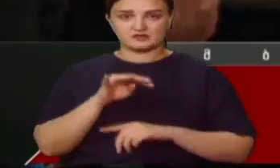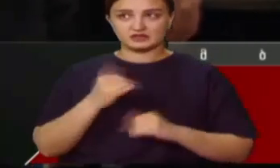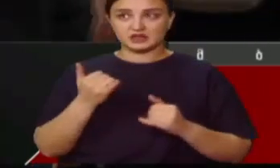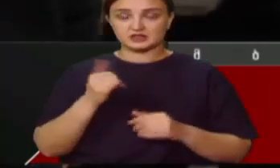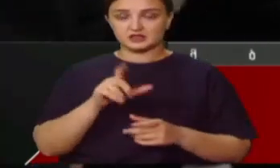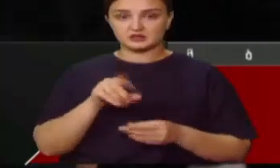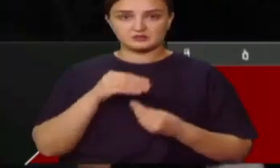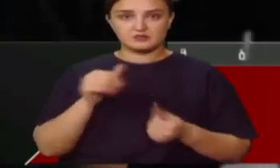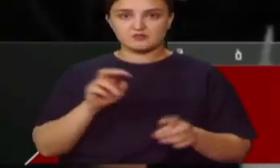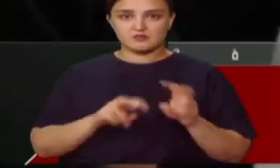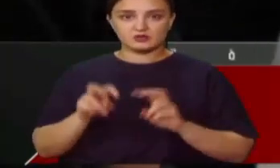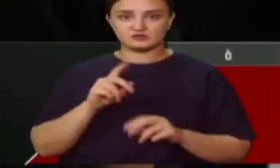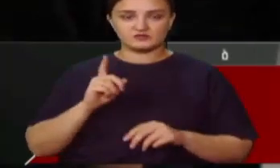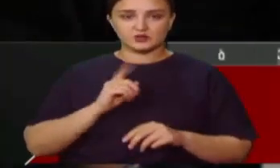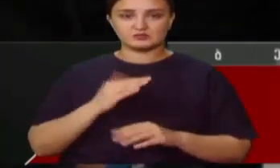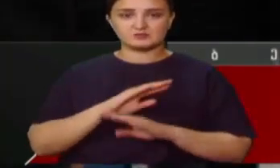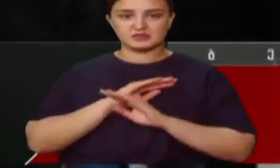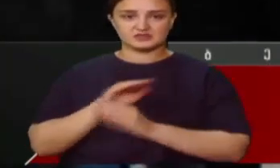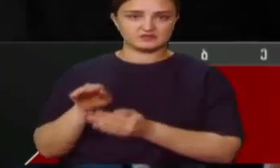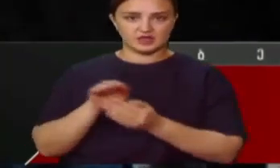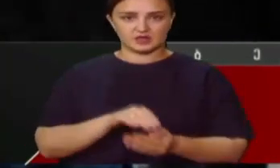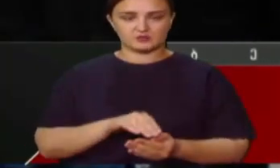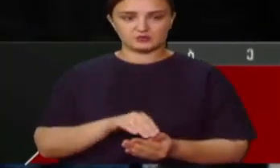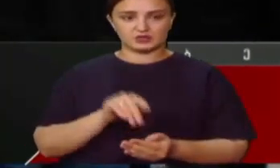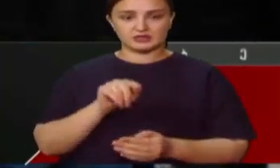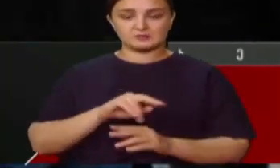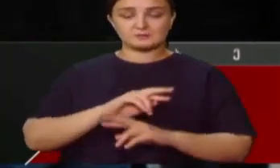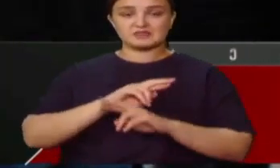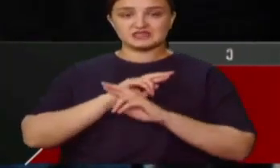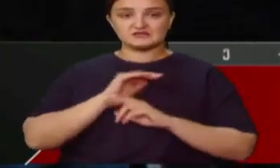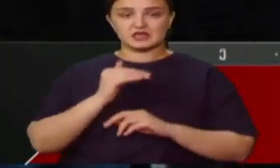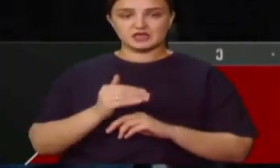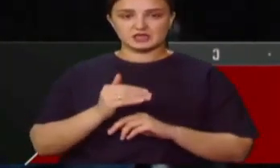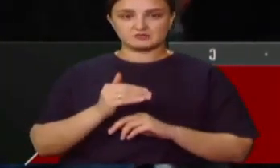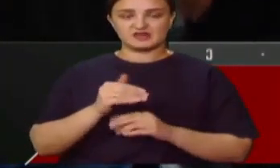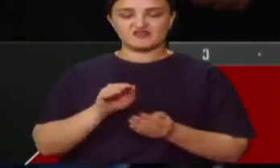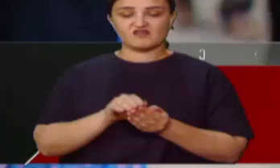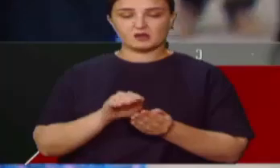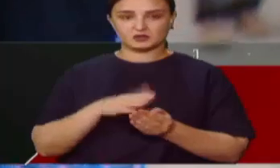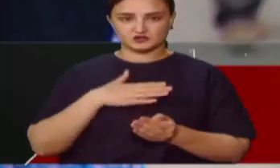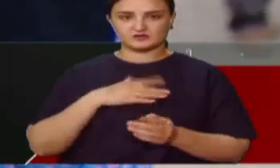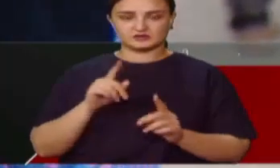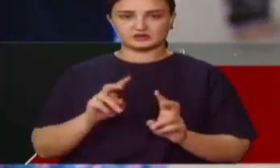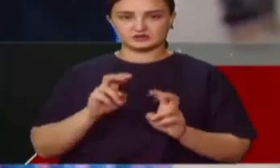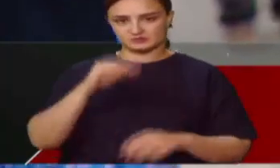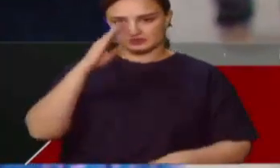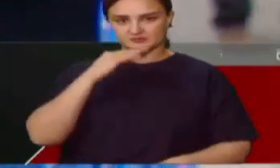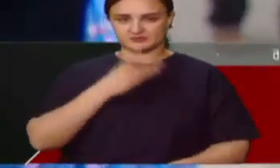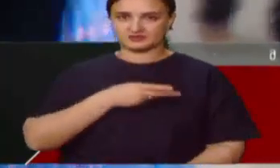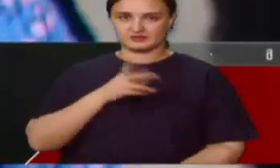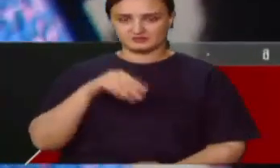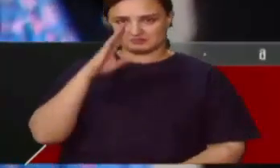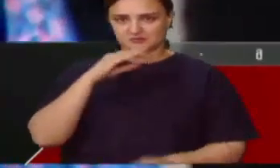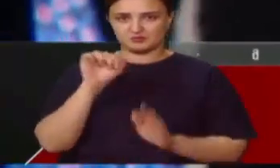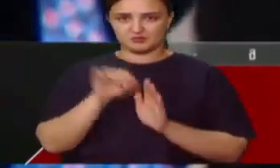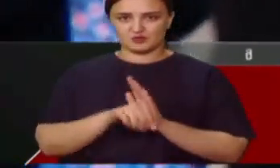ველოდები ყოველთვის როდის მომიტანებენ მიცვალებულს და ის მიცვალებულის გვამი ჩვენთვის რაღაცას ნიშნავს. მამა დამეღუპა, მამა